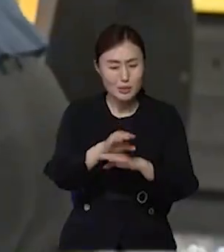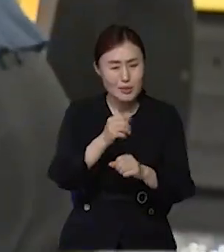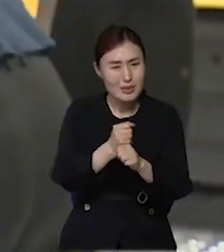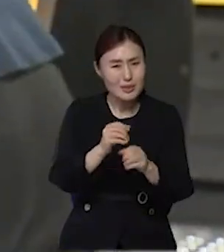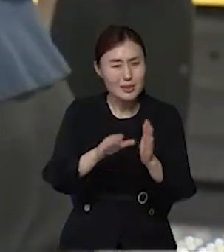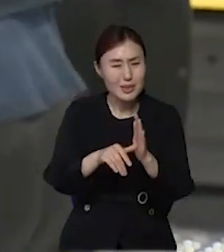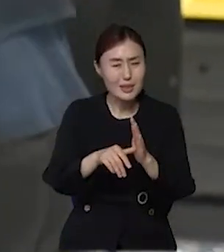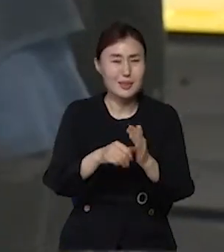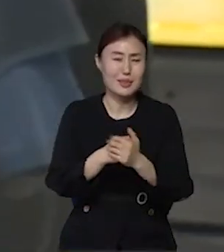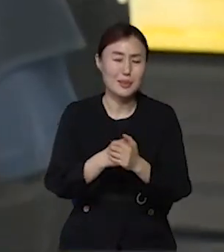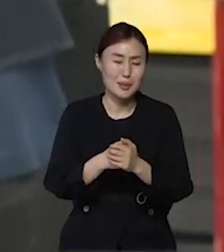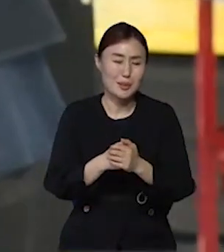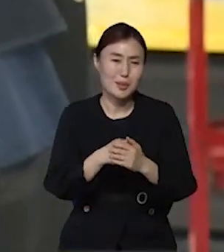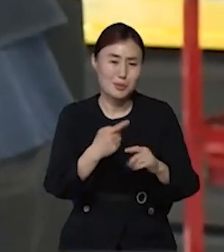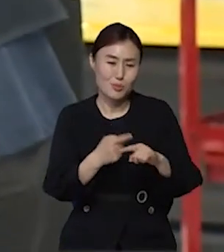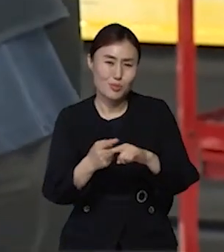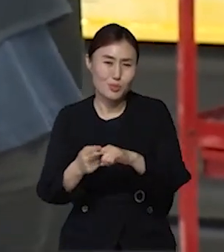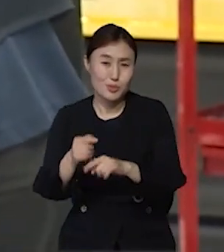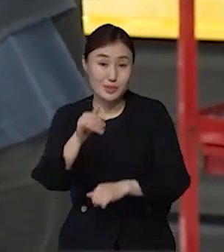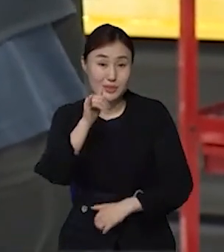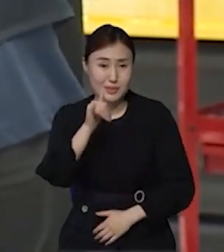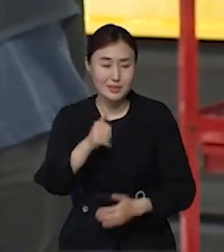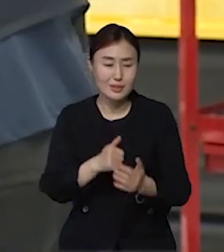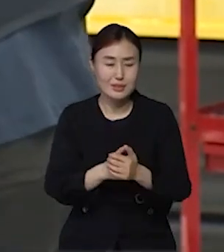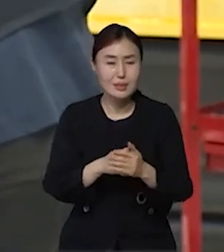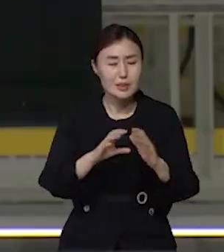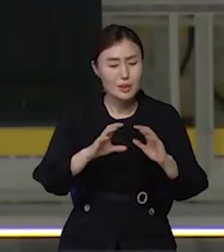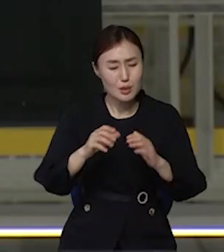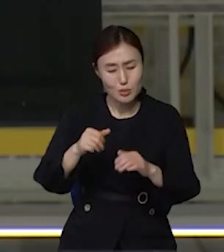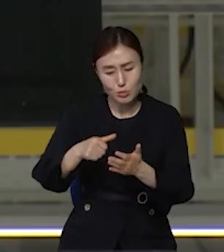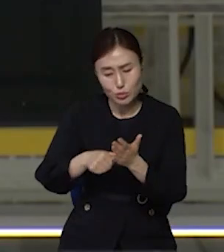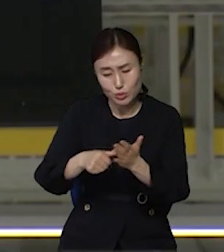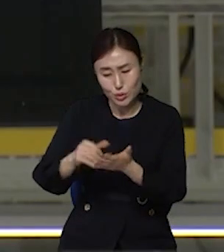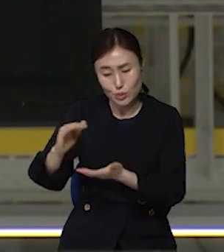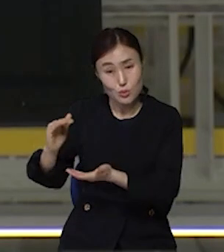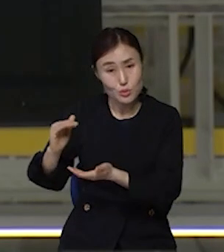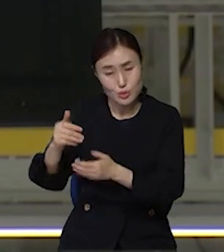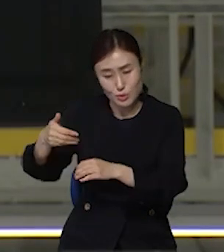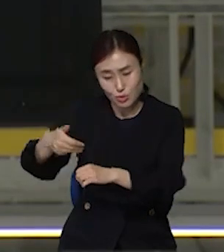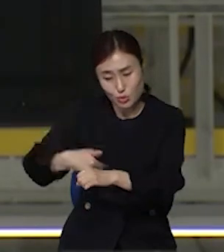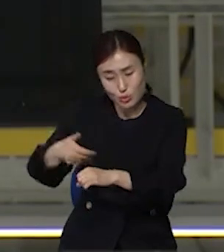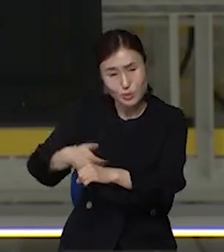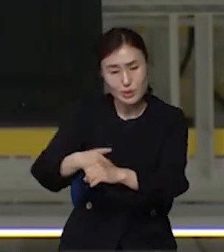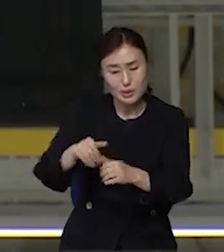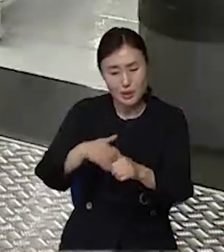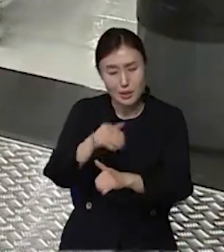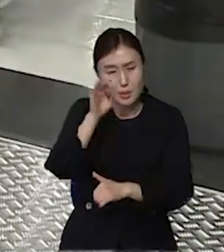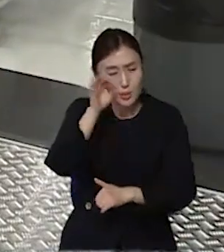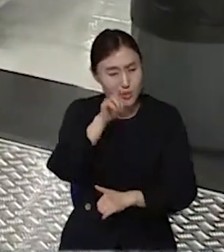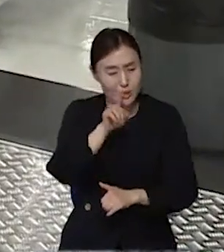있습니다. 광주 글로벌 모터스는 부품 수급 상황을 지켜본 뒤 내일 오후쯤